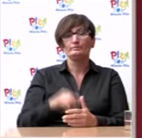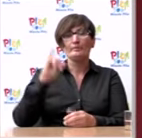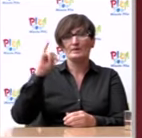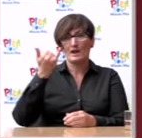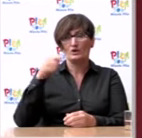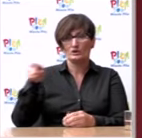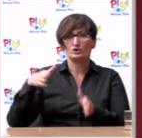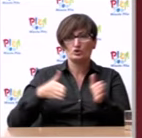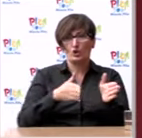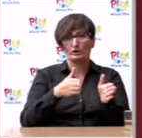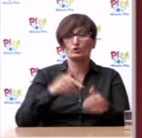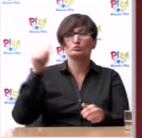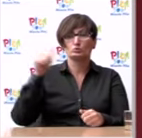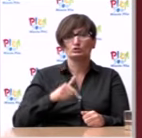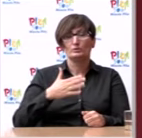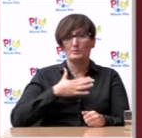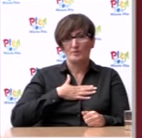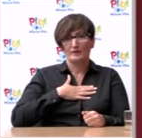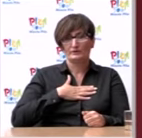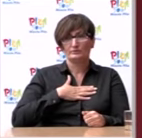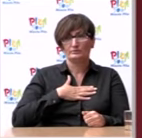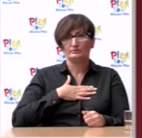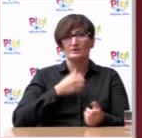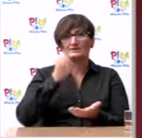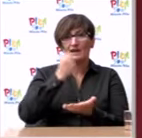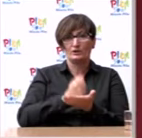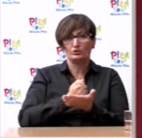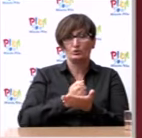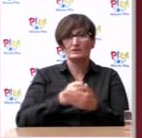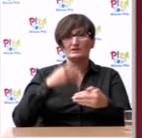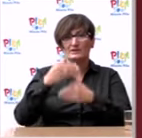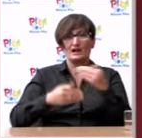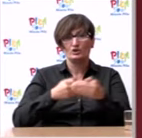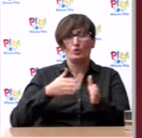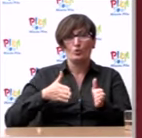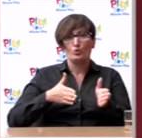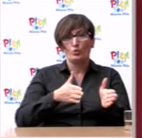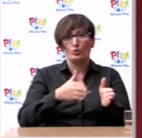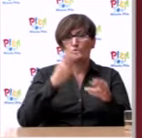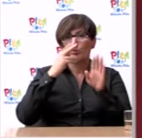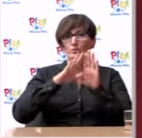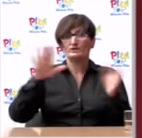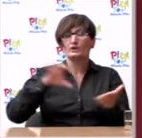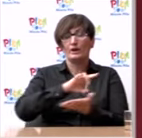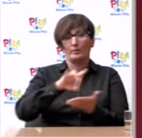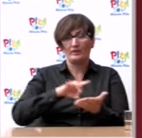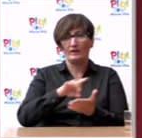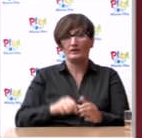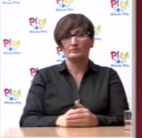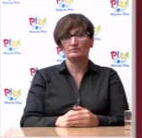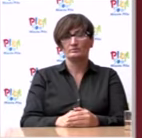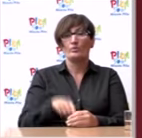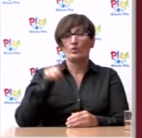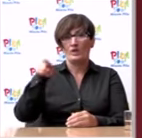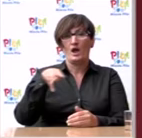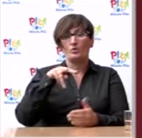drogi muszą mieć statut po zrealizowaniu dróg publicznych gminnych i dlatego jest ta